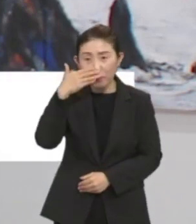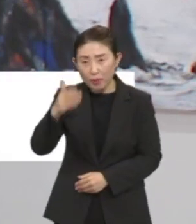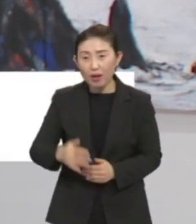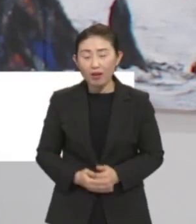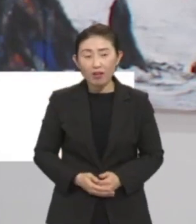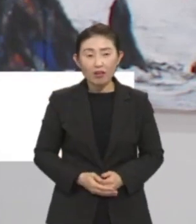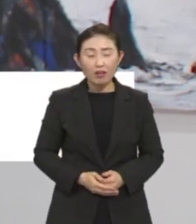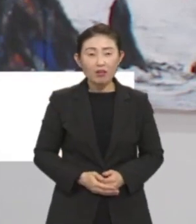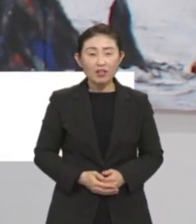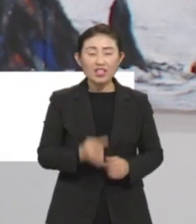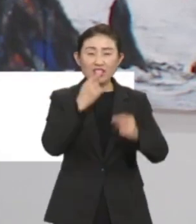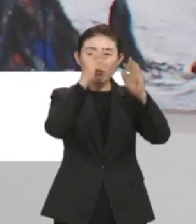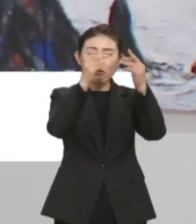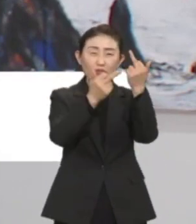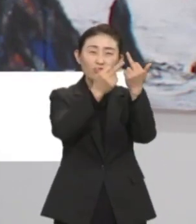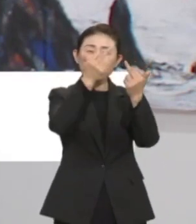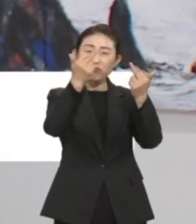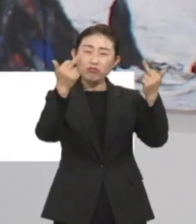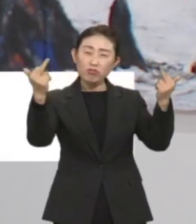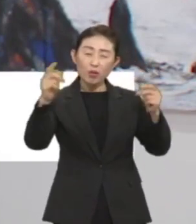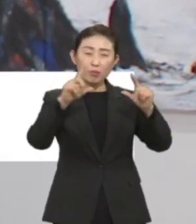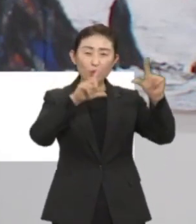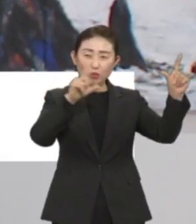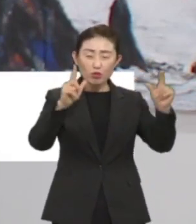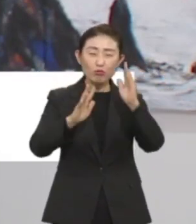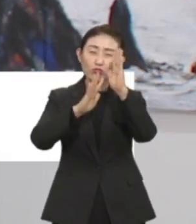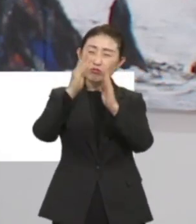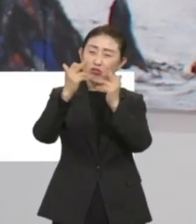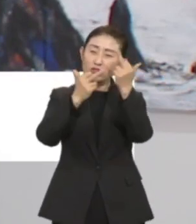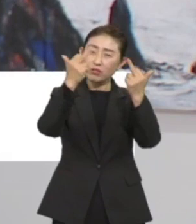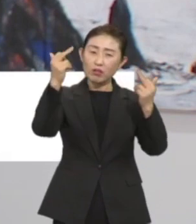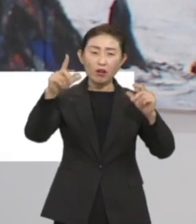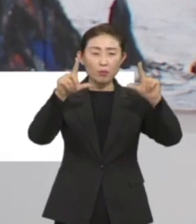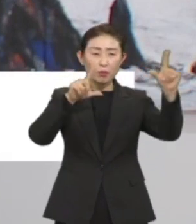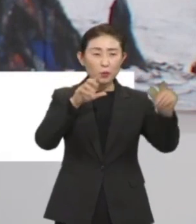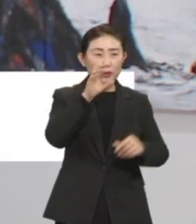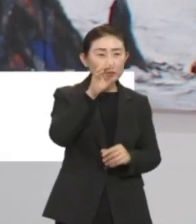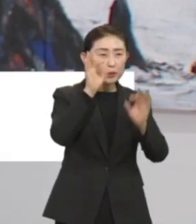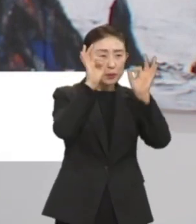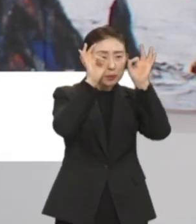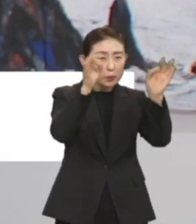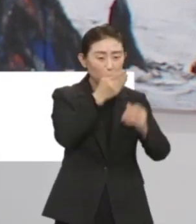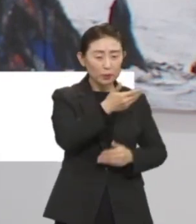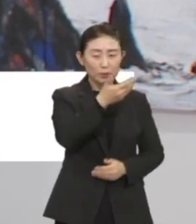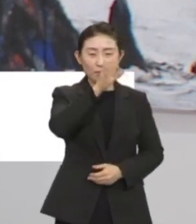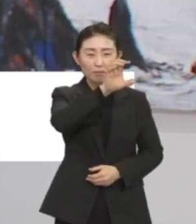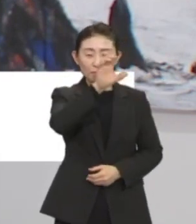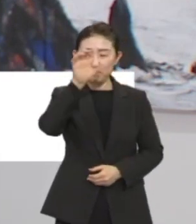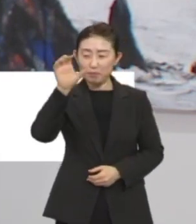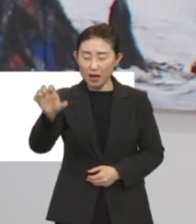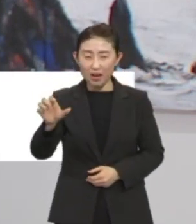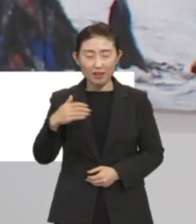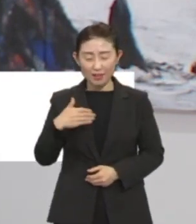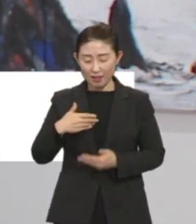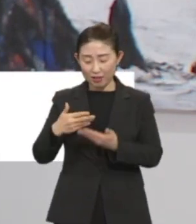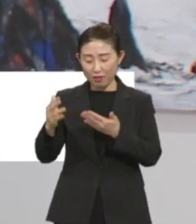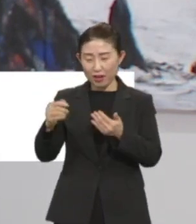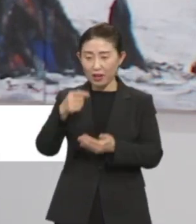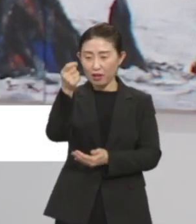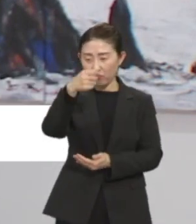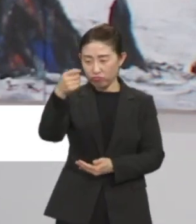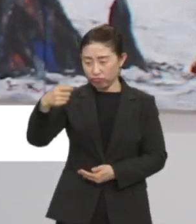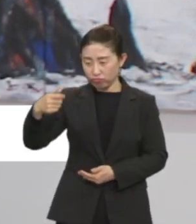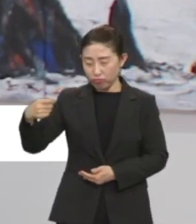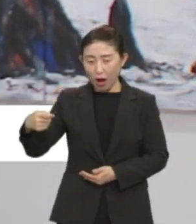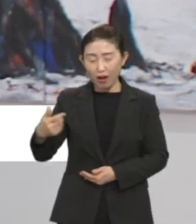보면서 작가로서의 그 아름다움을 어떻게 캔버스에 표현할 것인가 해서 여러분들한테